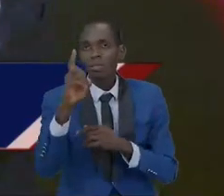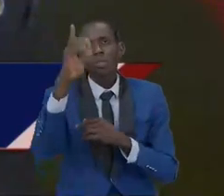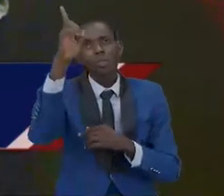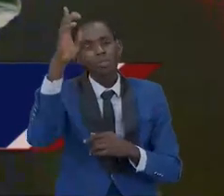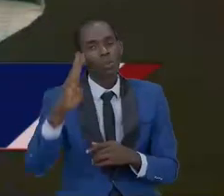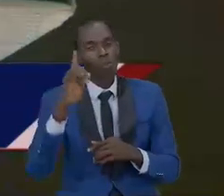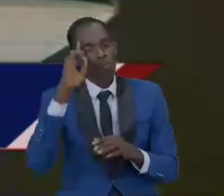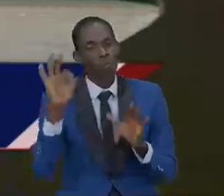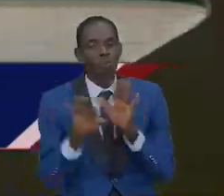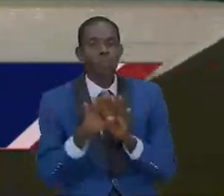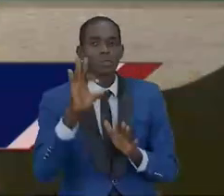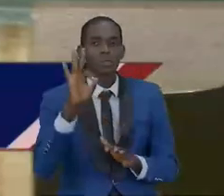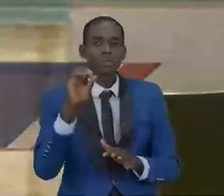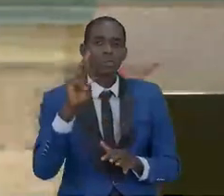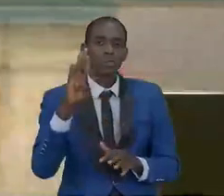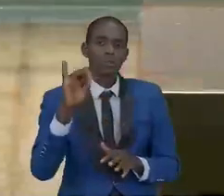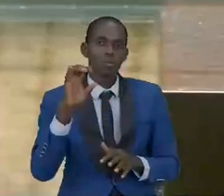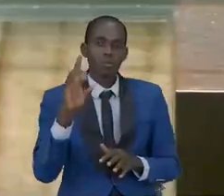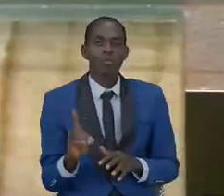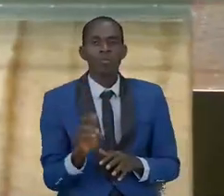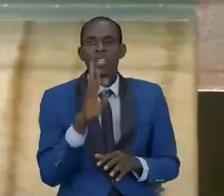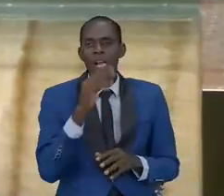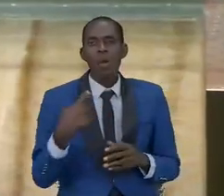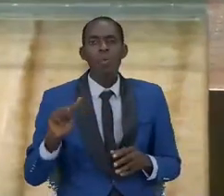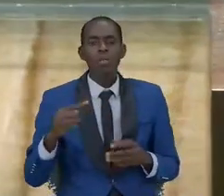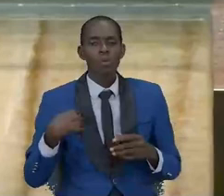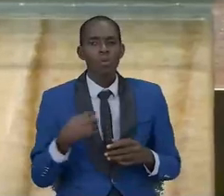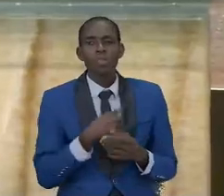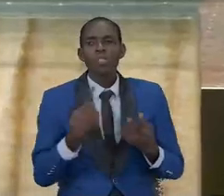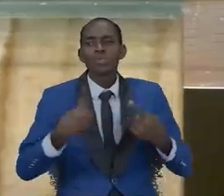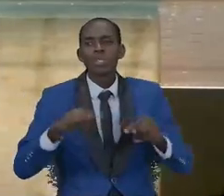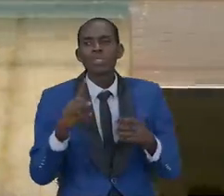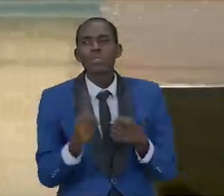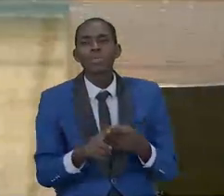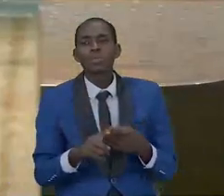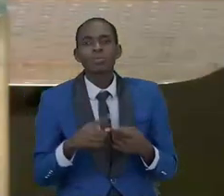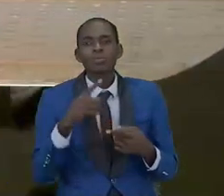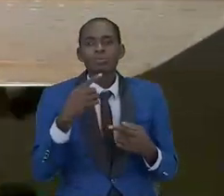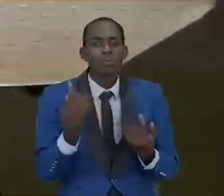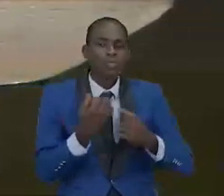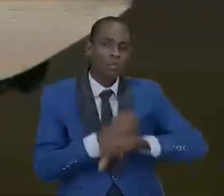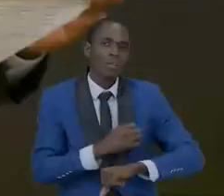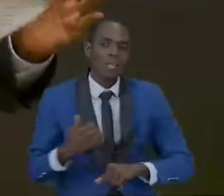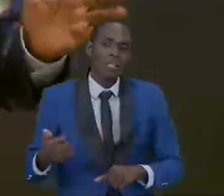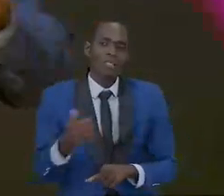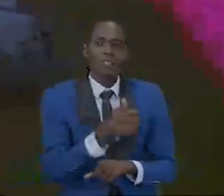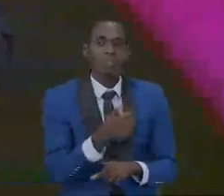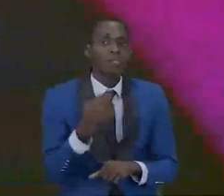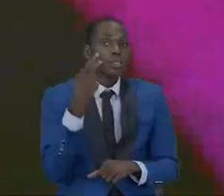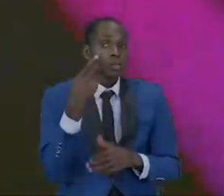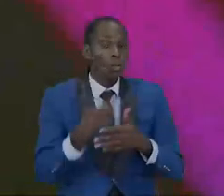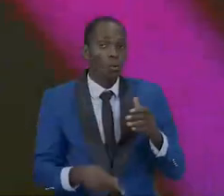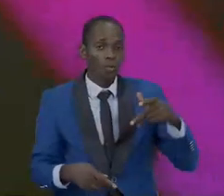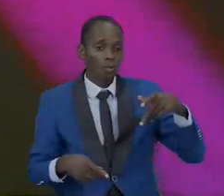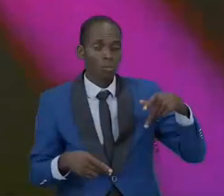loin de la Paul veut dire est-ce que nous essayons de nous justifier nous-même en réalité pas le se référer